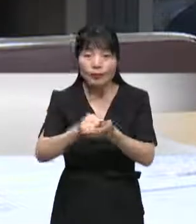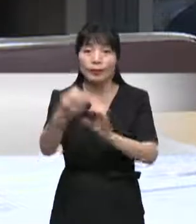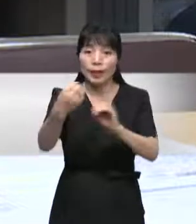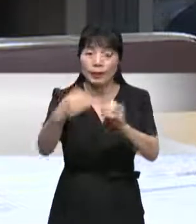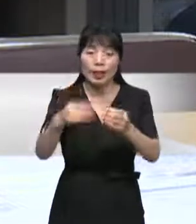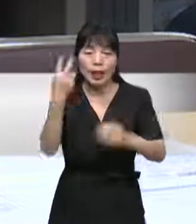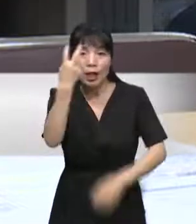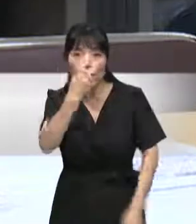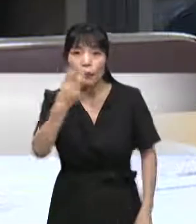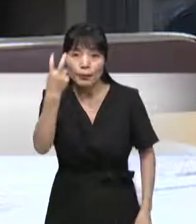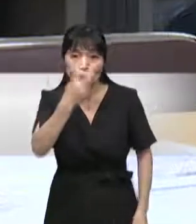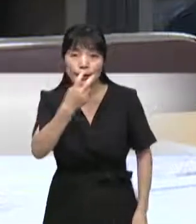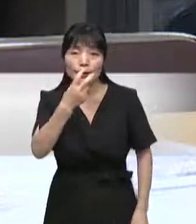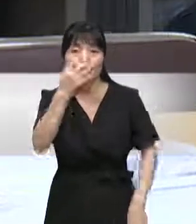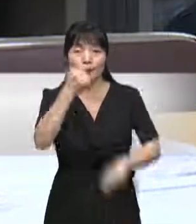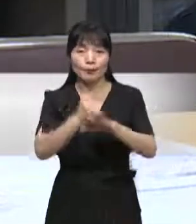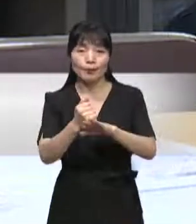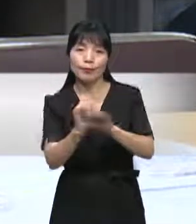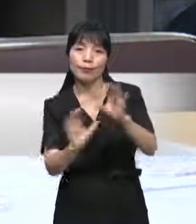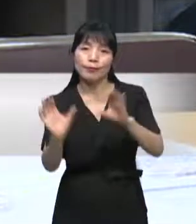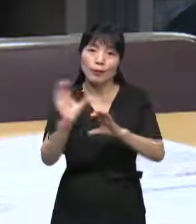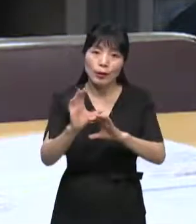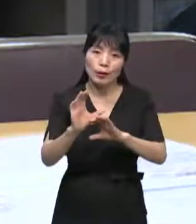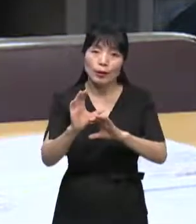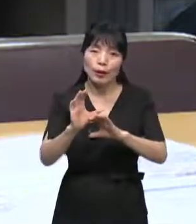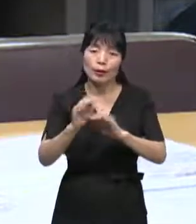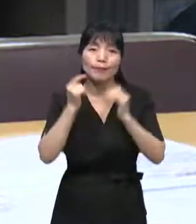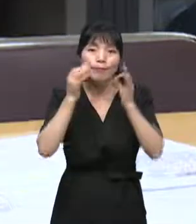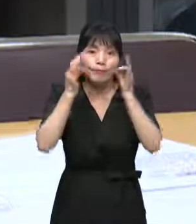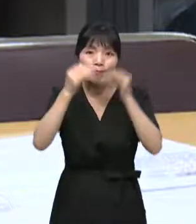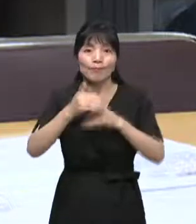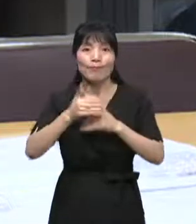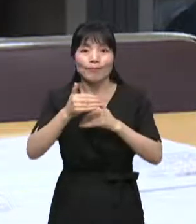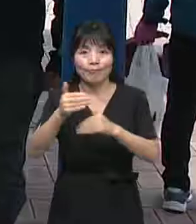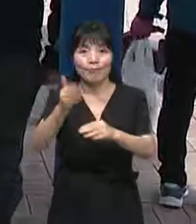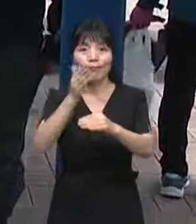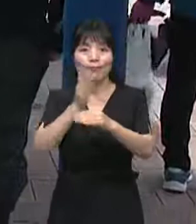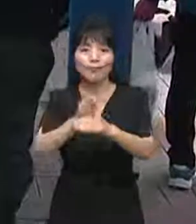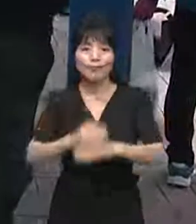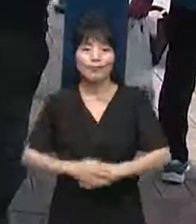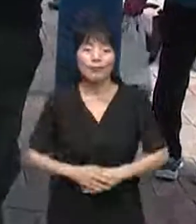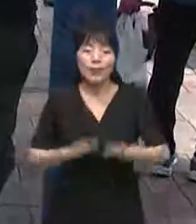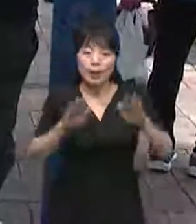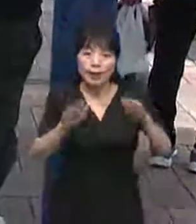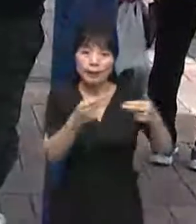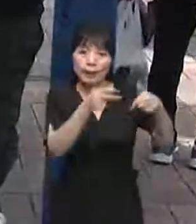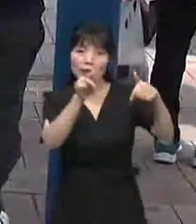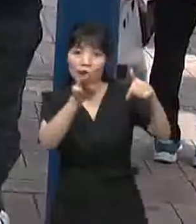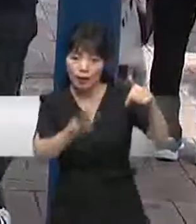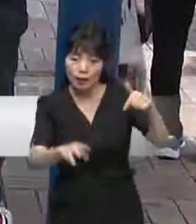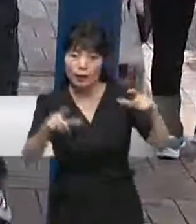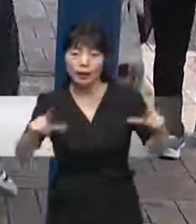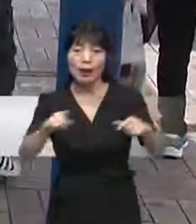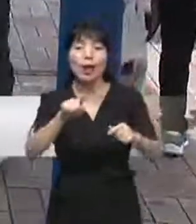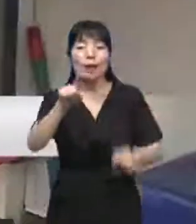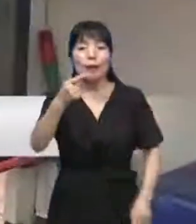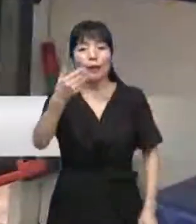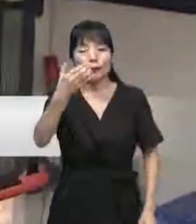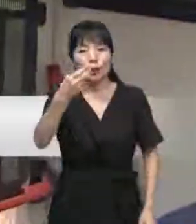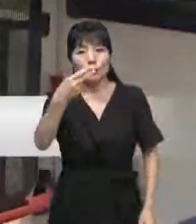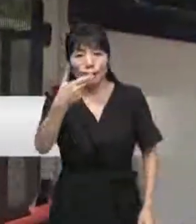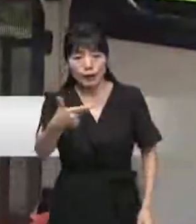와서 검토해서 보완하고 이제 그렇게 했다 이렇게 말씀드리겠습니다. 현재 인천에는 197개